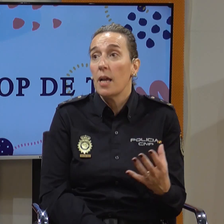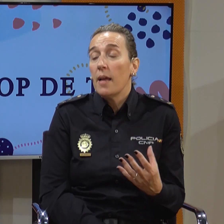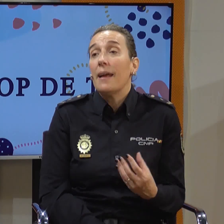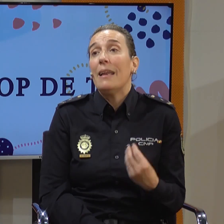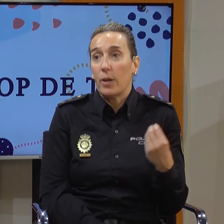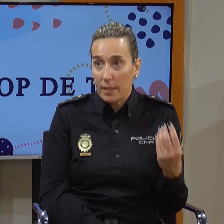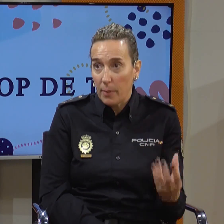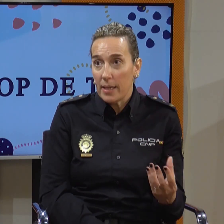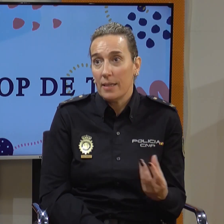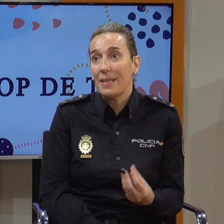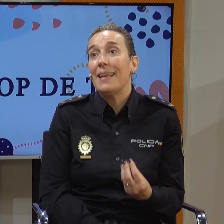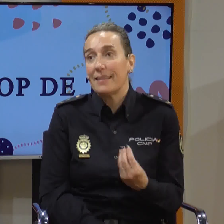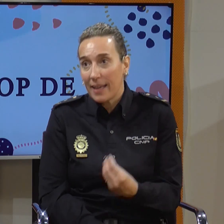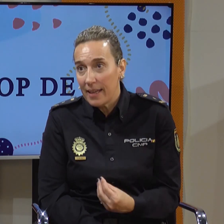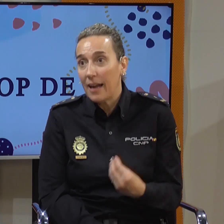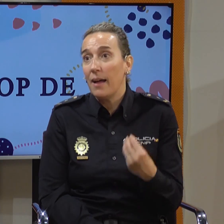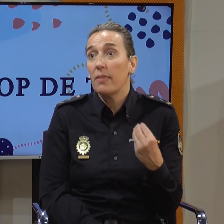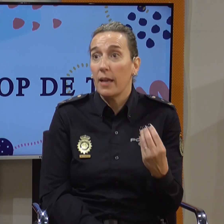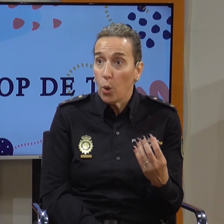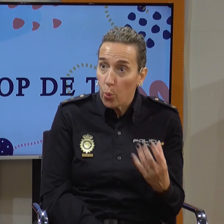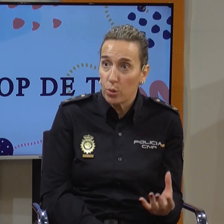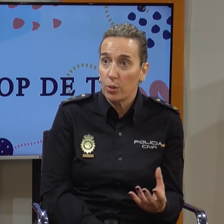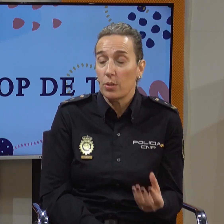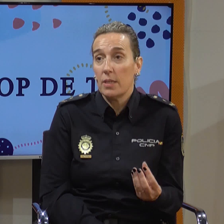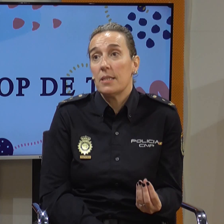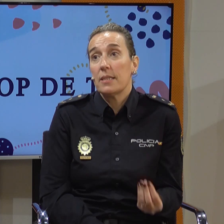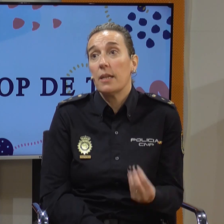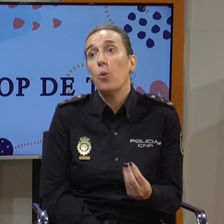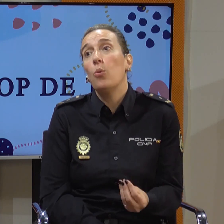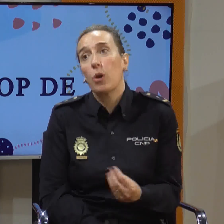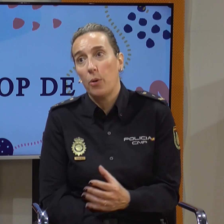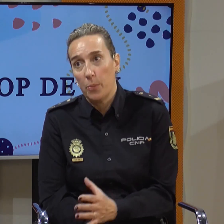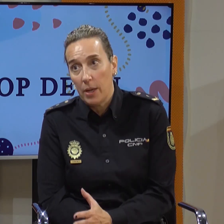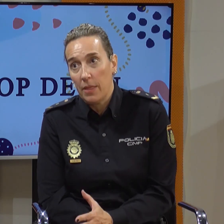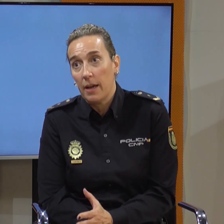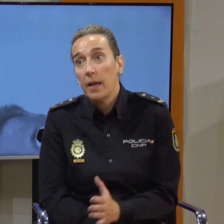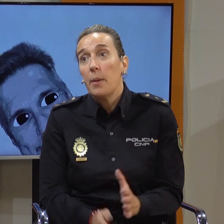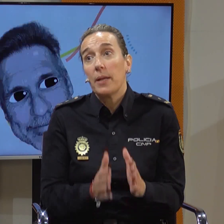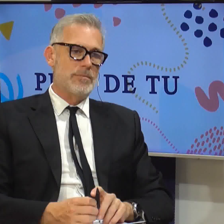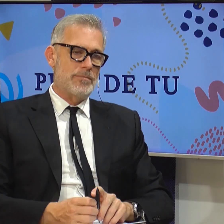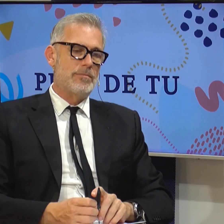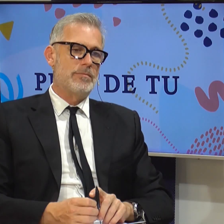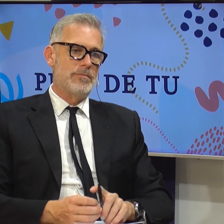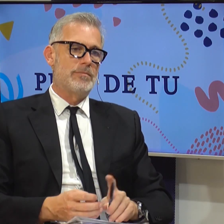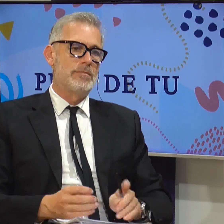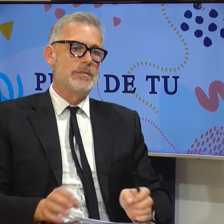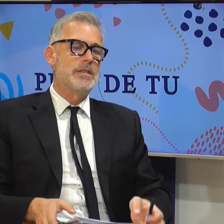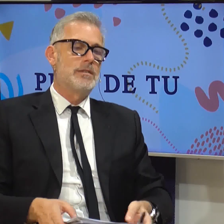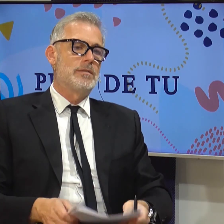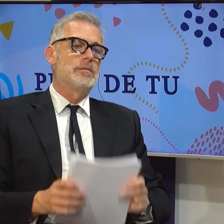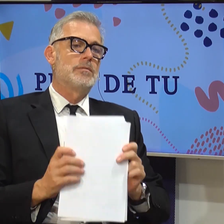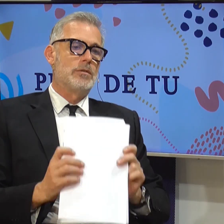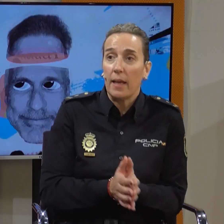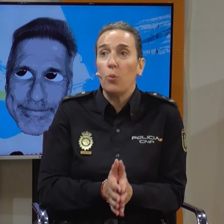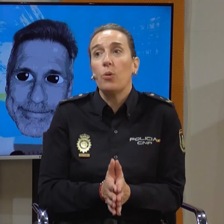persones en el que treballen és en la tècnica del hurto sense ser un robo con violència. Perquè recordem que no és el mateix un